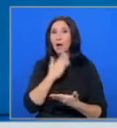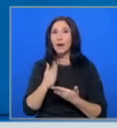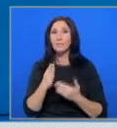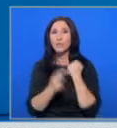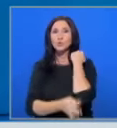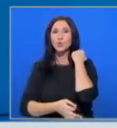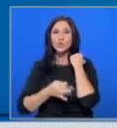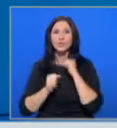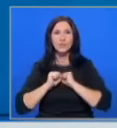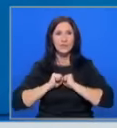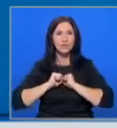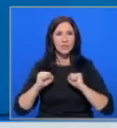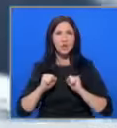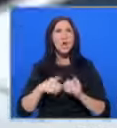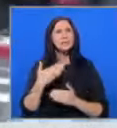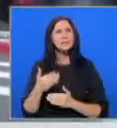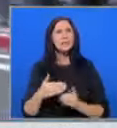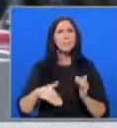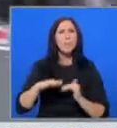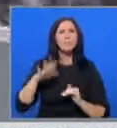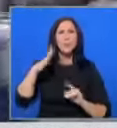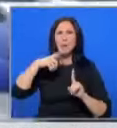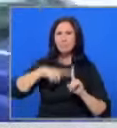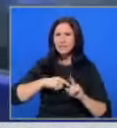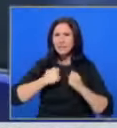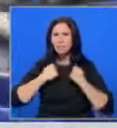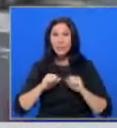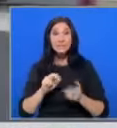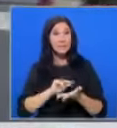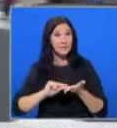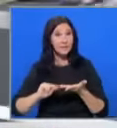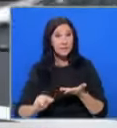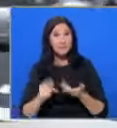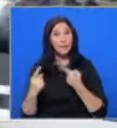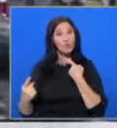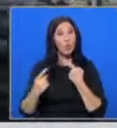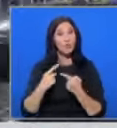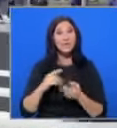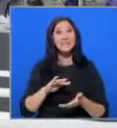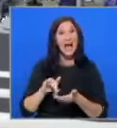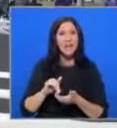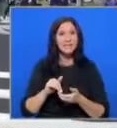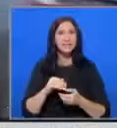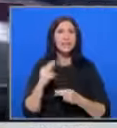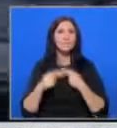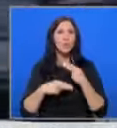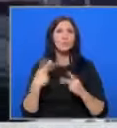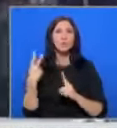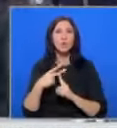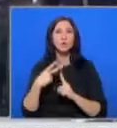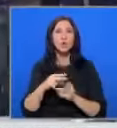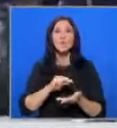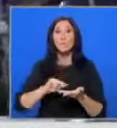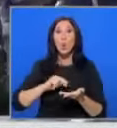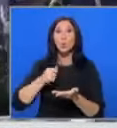на историческата си стачка. След повече от 5 месеца протести, сценаристите са се договорили с Алианса на филмовите и телевизионните